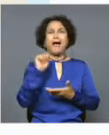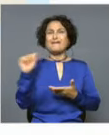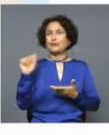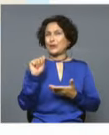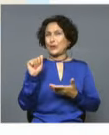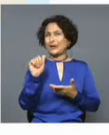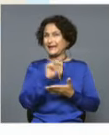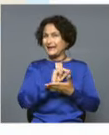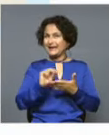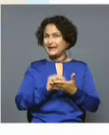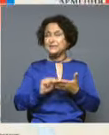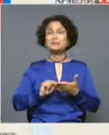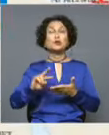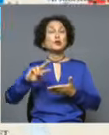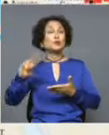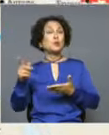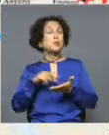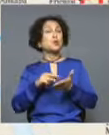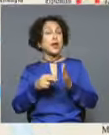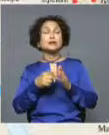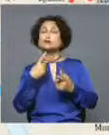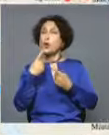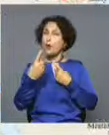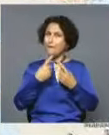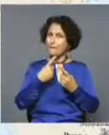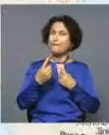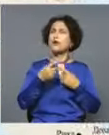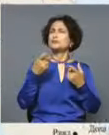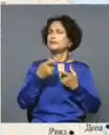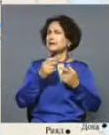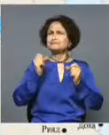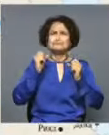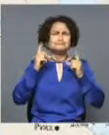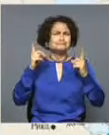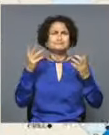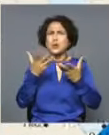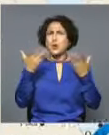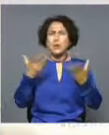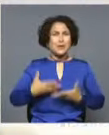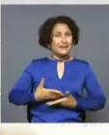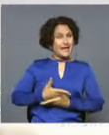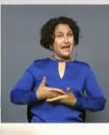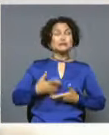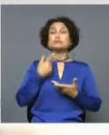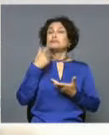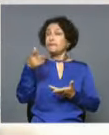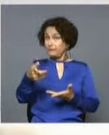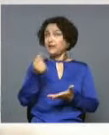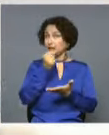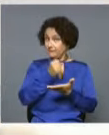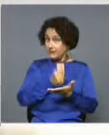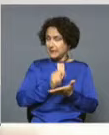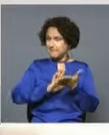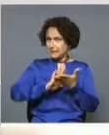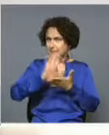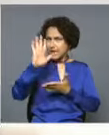разкажете повече за другия проект в друго предаване, защото и той е изключително интересен. Но кажете ни сега, твърдите, че 15